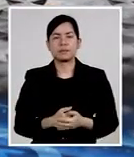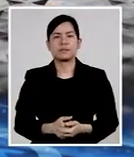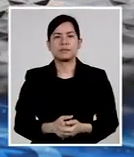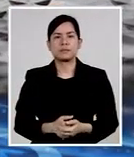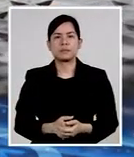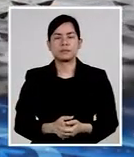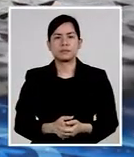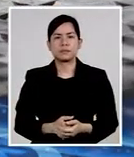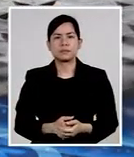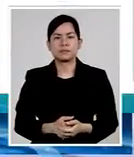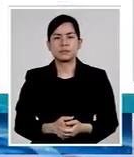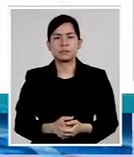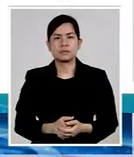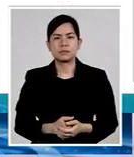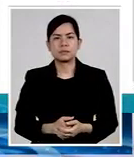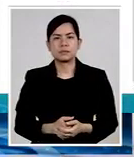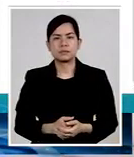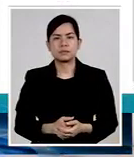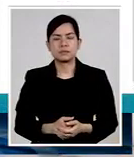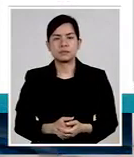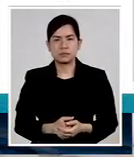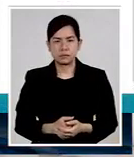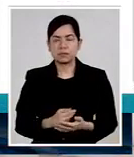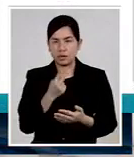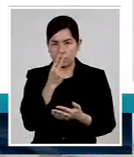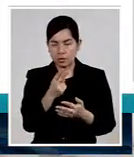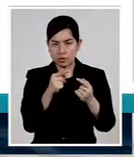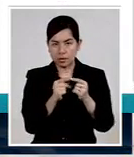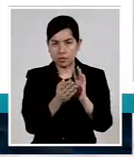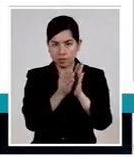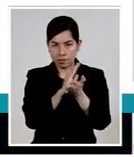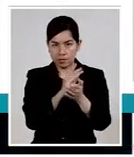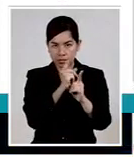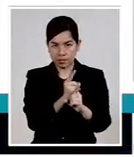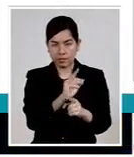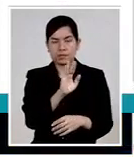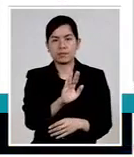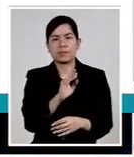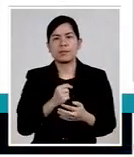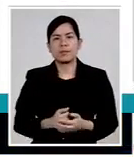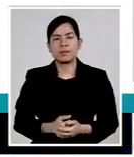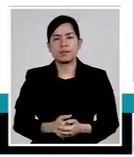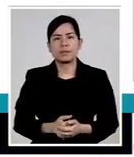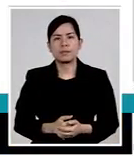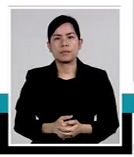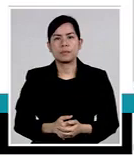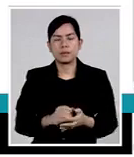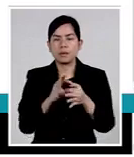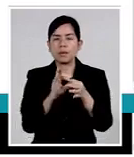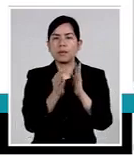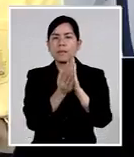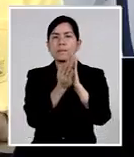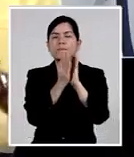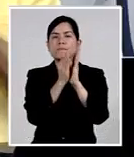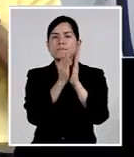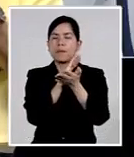อ่ะโอเคนะฮะนี่คือค่าที่แปลเปลี่ยนไปนะครับค่าที่แปลเปลี่ยนตามการปรับนะ